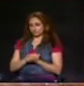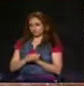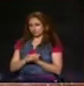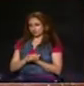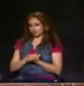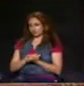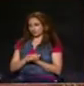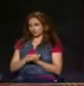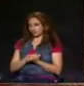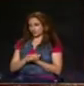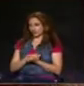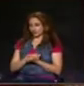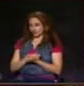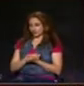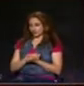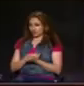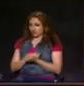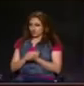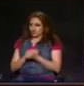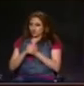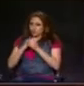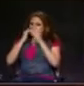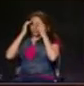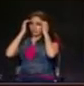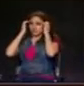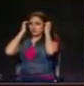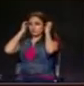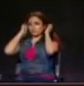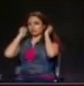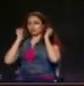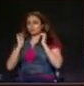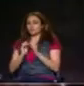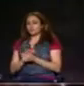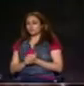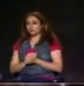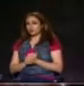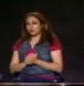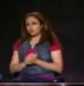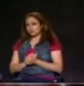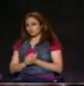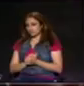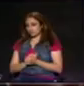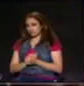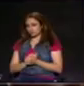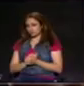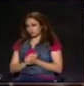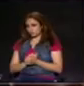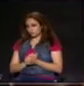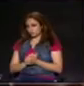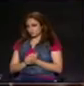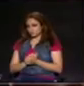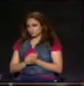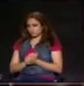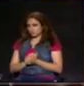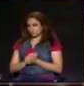يعني فعلا بحس انه الناس دي بجد. في ناس كانوا حواليكي وانفضوا من حواليكي؟ ده